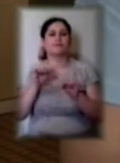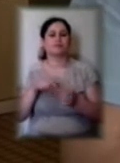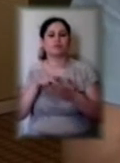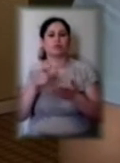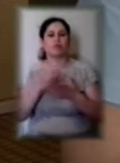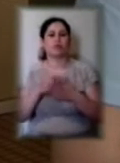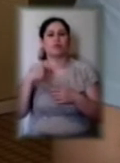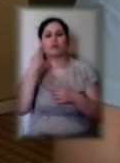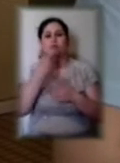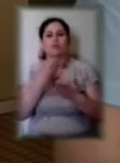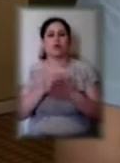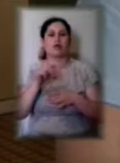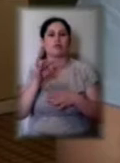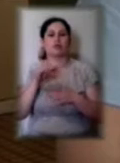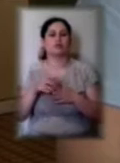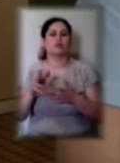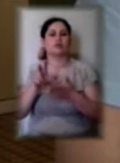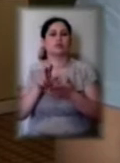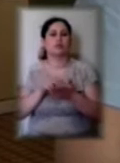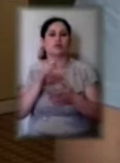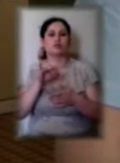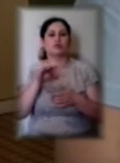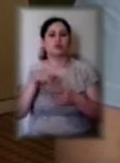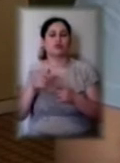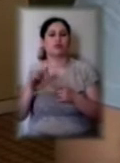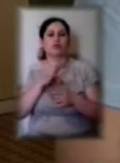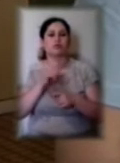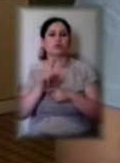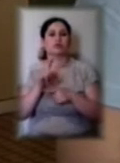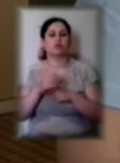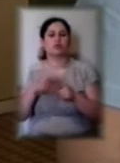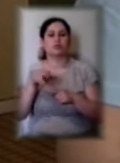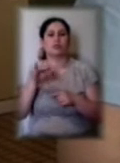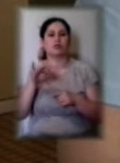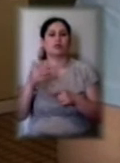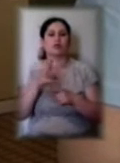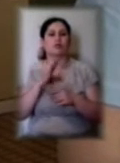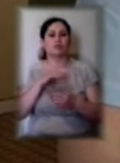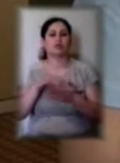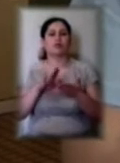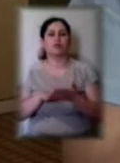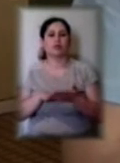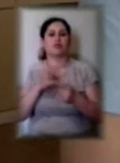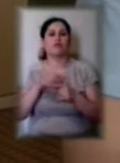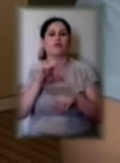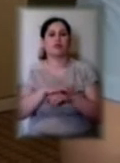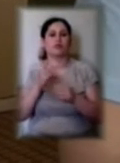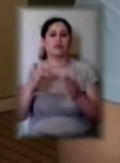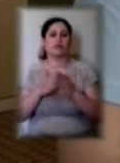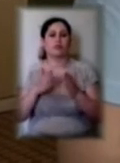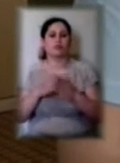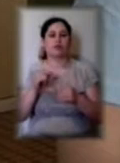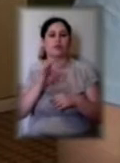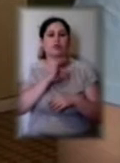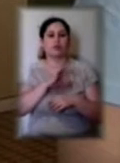кабінети, скачати зошити, які вони замовляли, тобто ті предмети, на які вони реєструвалися, і фактично вдома, використовуючи